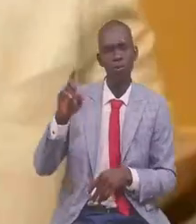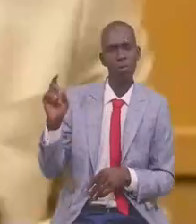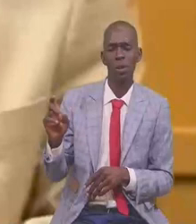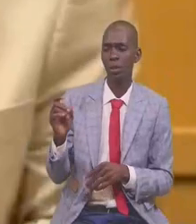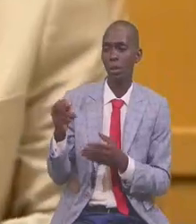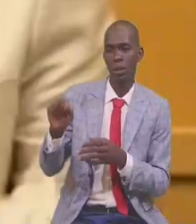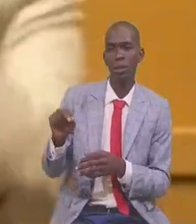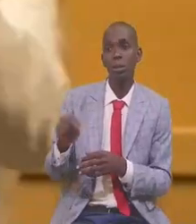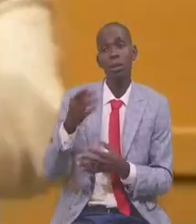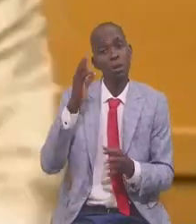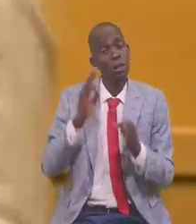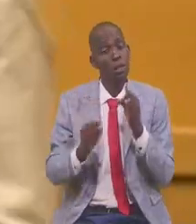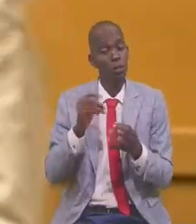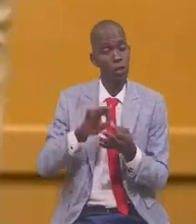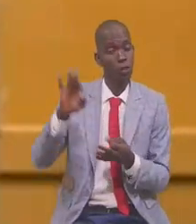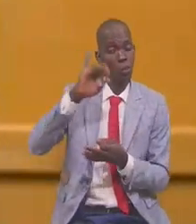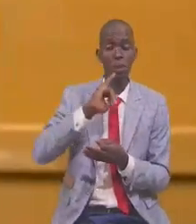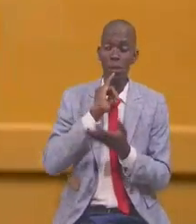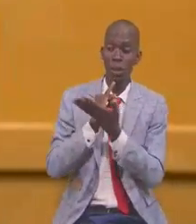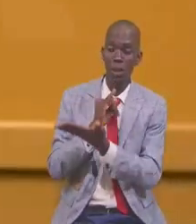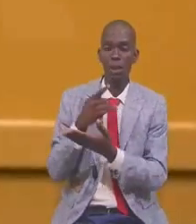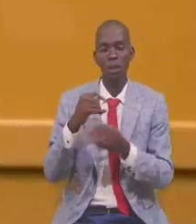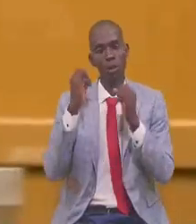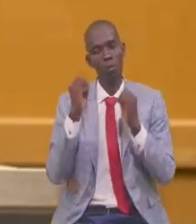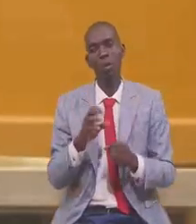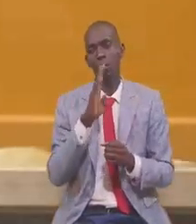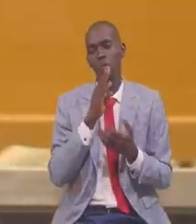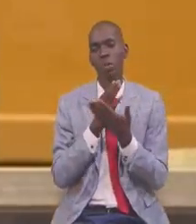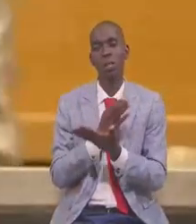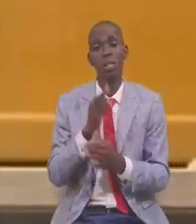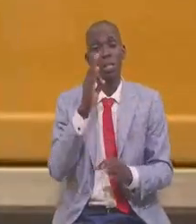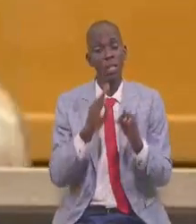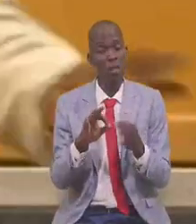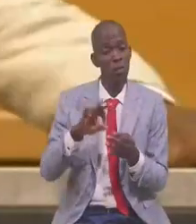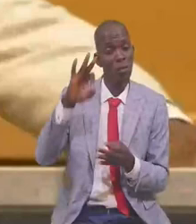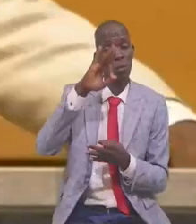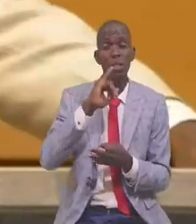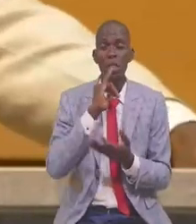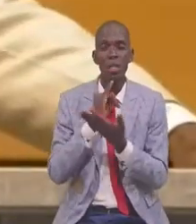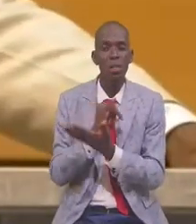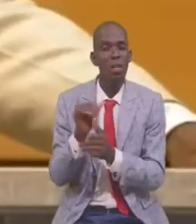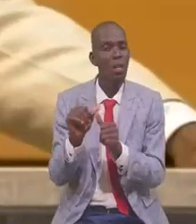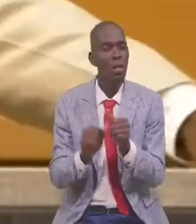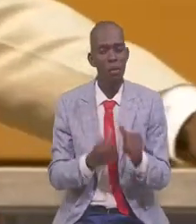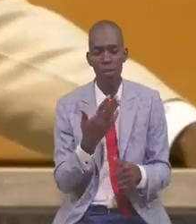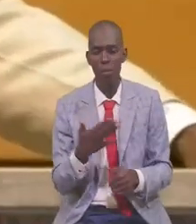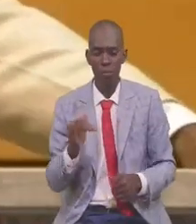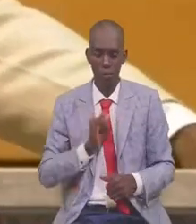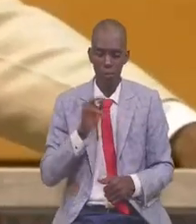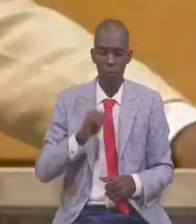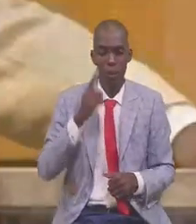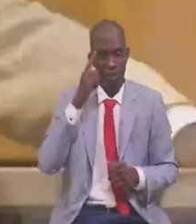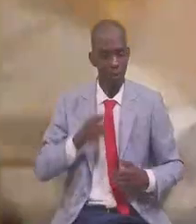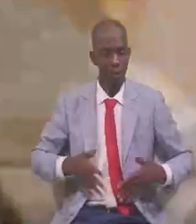là, la puissance sera là. Si l'esprit est là, tout ce dont j'ai besoin pour la vie et le